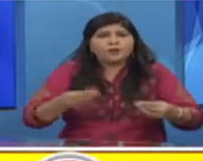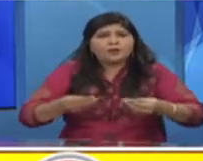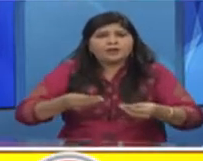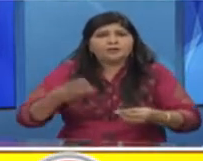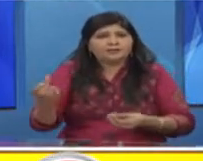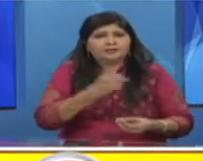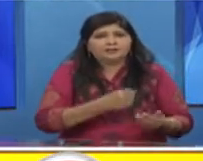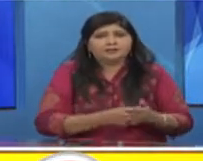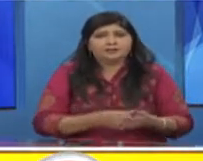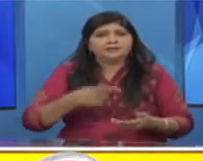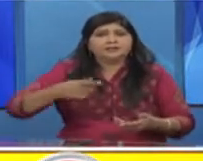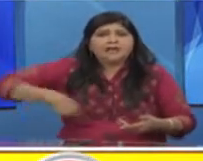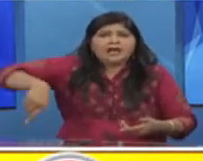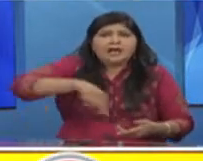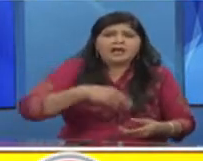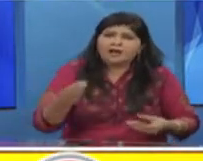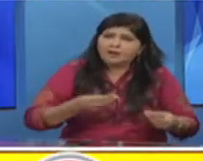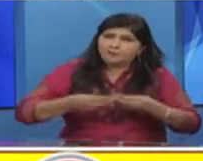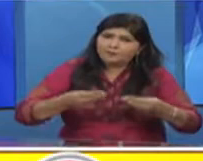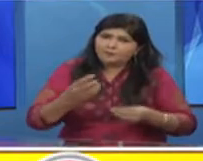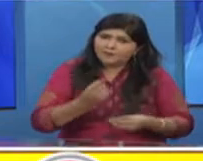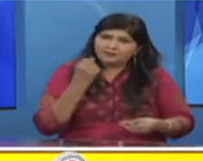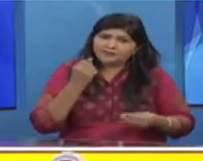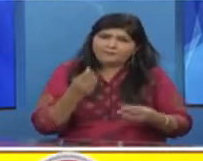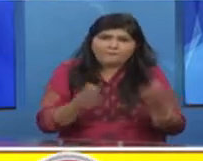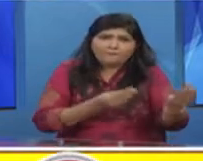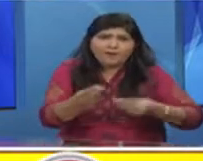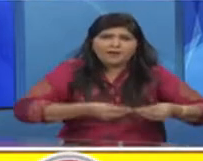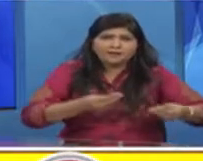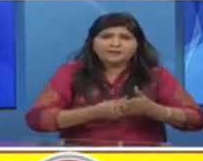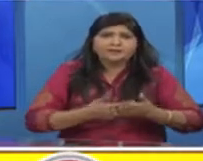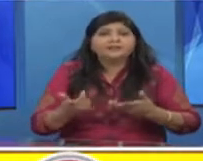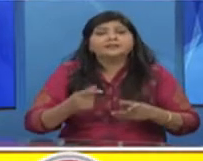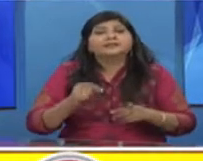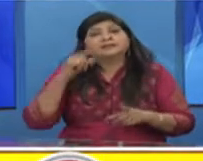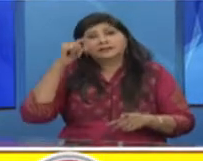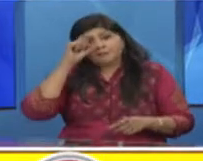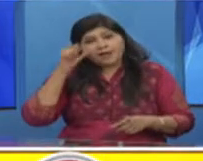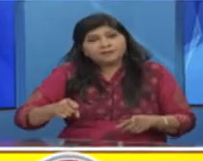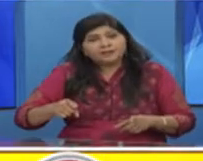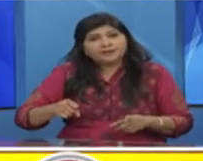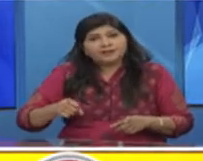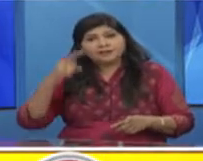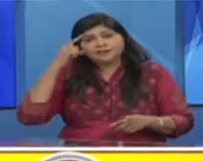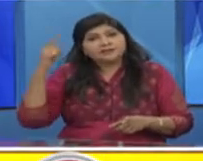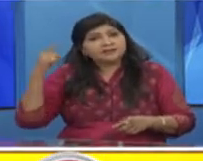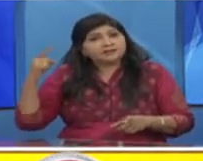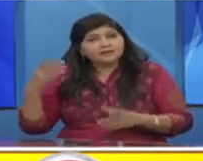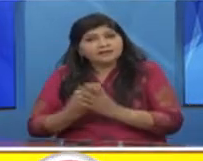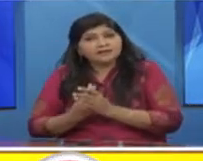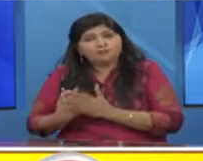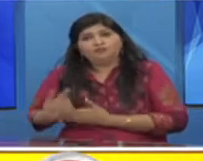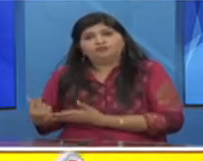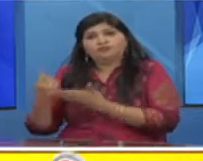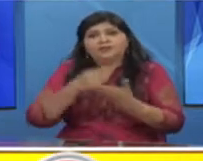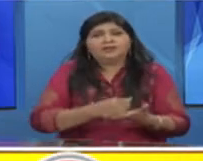बने, स्थानीय चीजें खरीदें। देखिए, महात्मा गांधी के सपने को सिद्ध करने में हम भी कितनी अहम